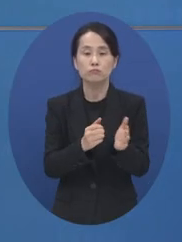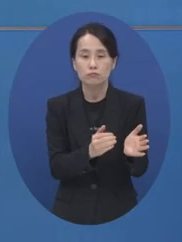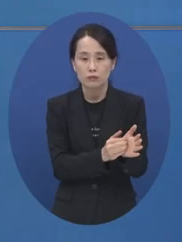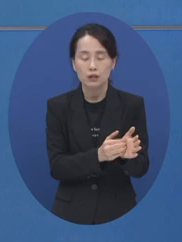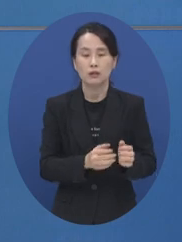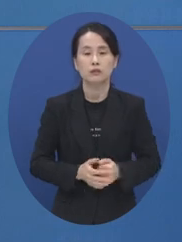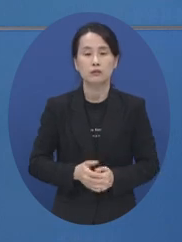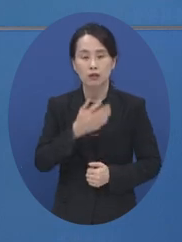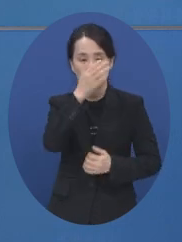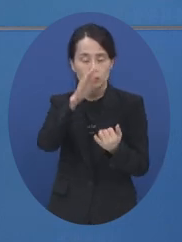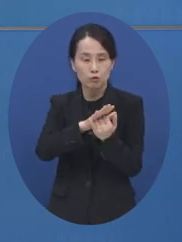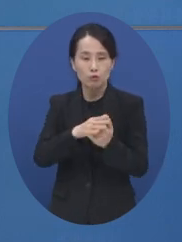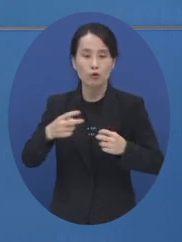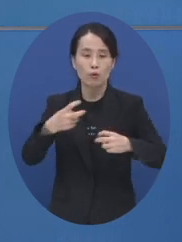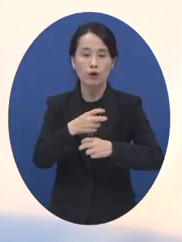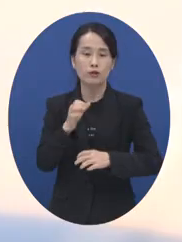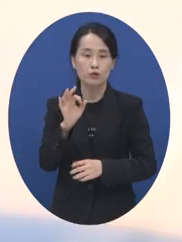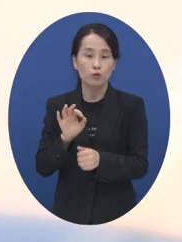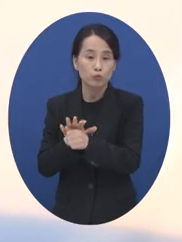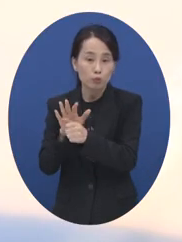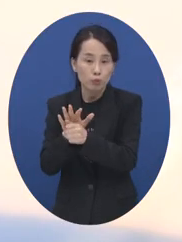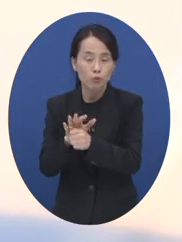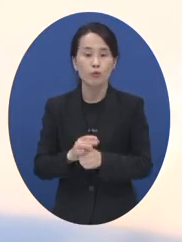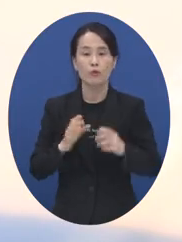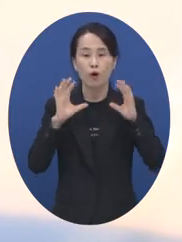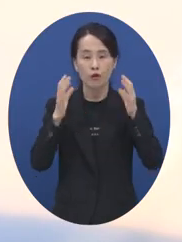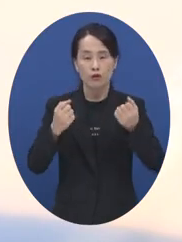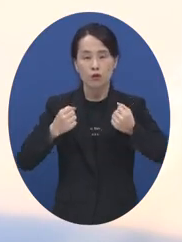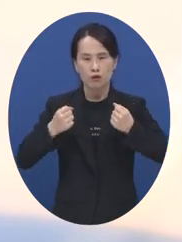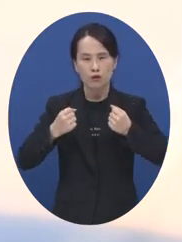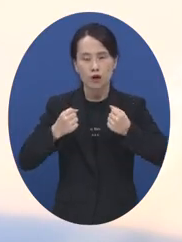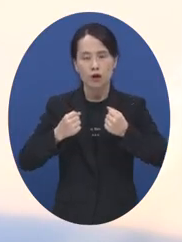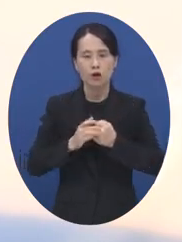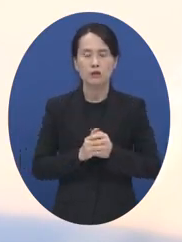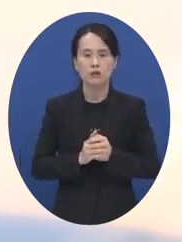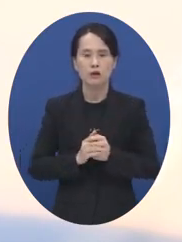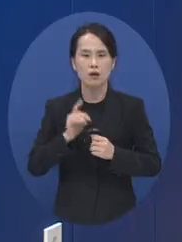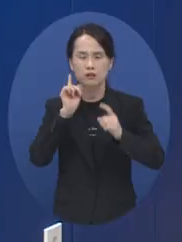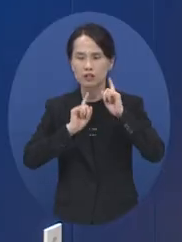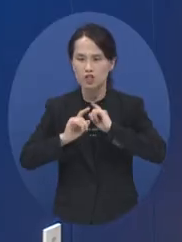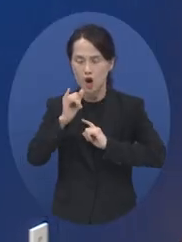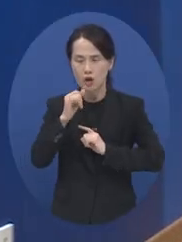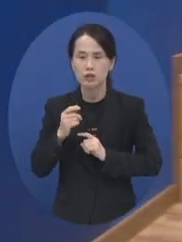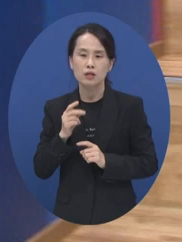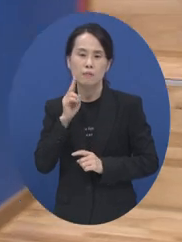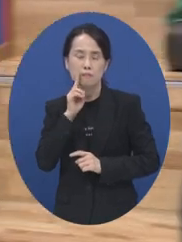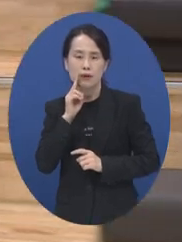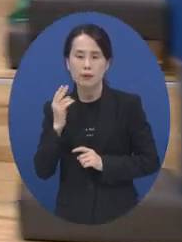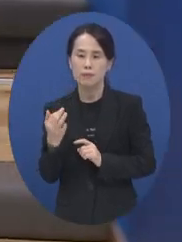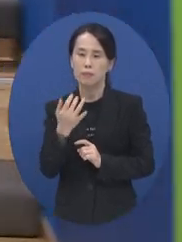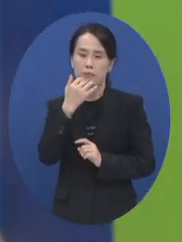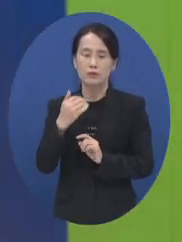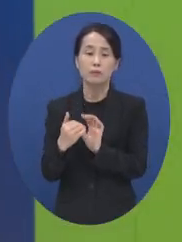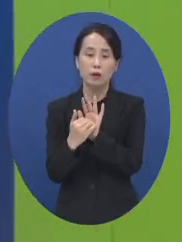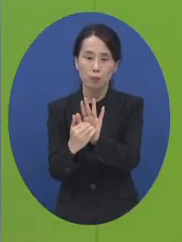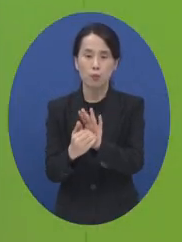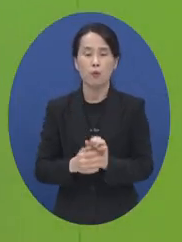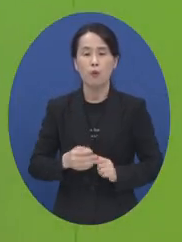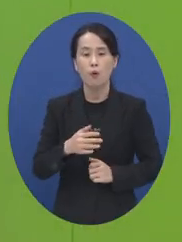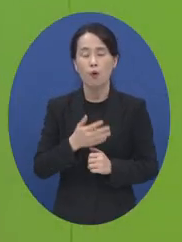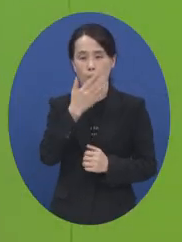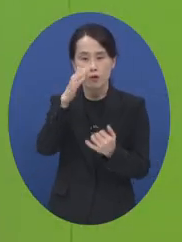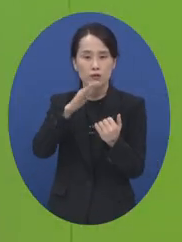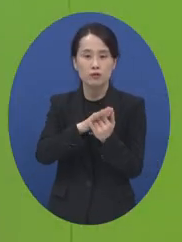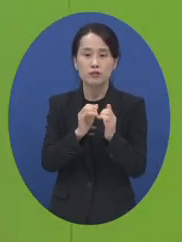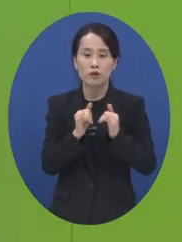됐습니다 청소년 대중교통 요금 지원과 더불어 어린이 건강에 치명적인 간접 흡연을 방지하는 내용과 청년 공간